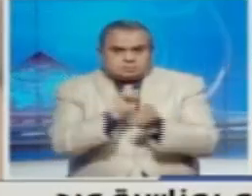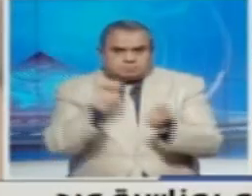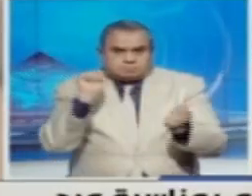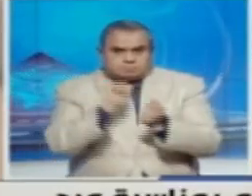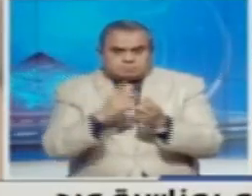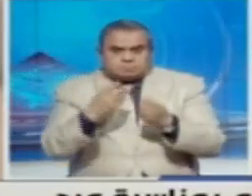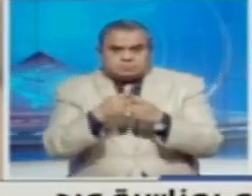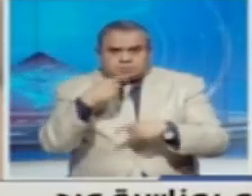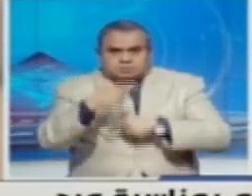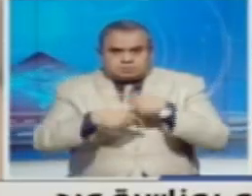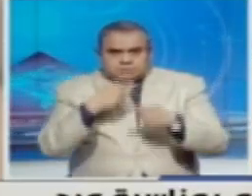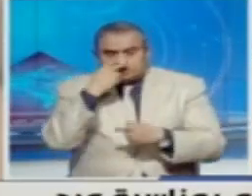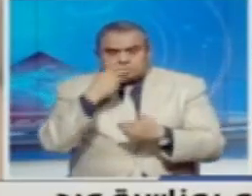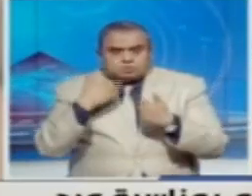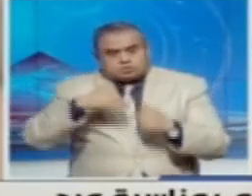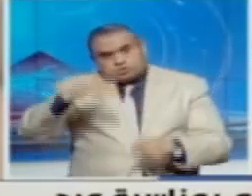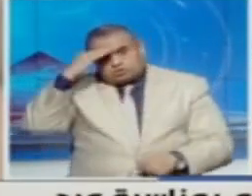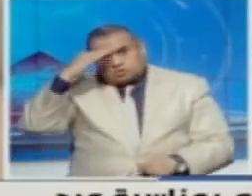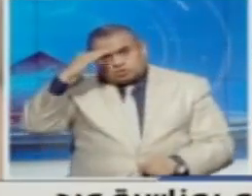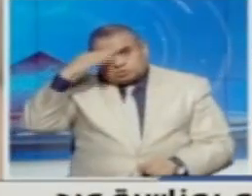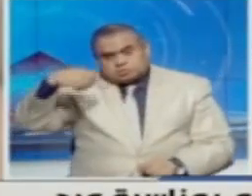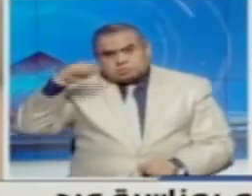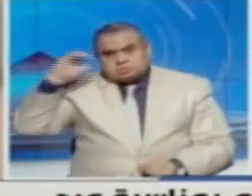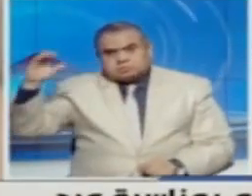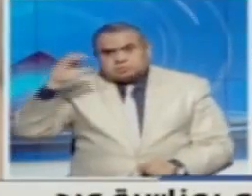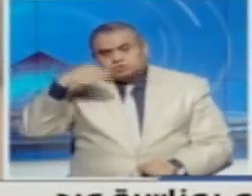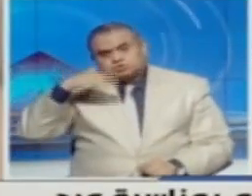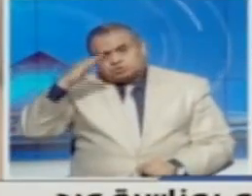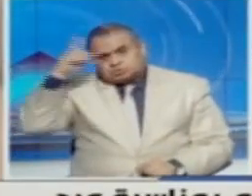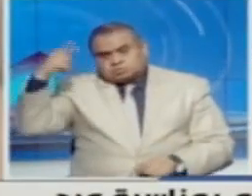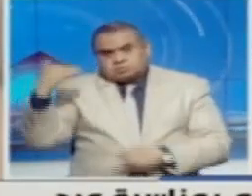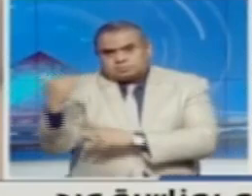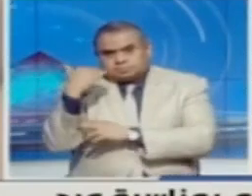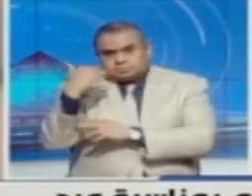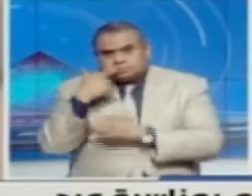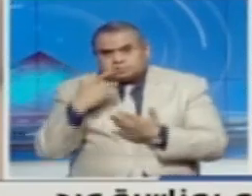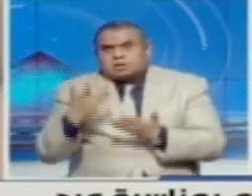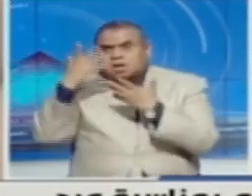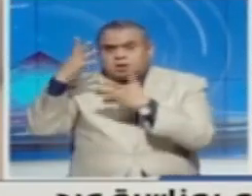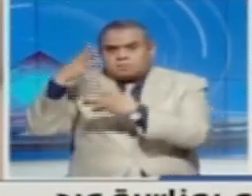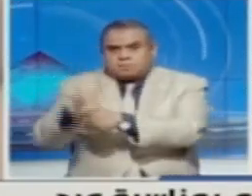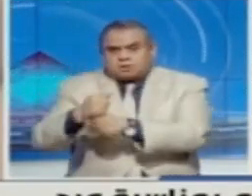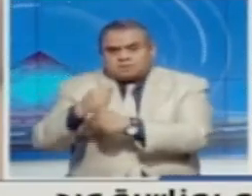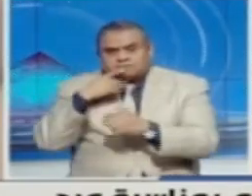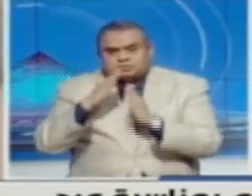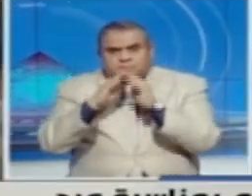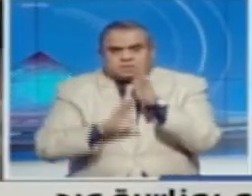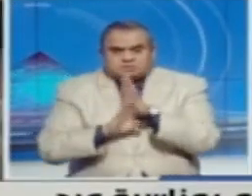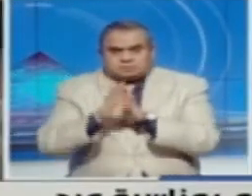قدامه كتير، وكل الشكر والتقدير للسيد الرئيس عبد الفتاح السيسي، ربنا يحفظه لنا ويخليه لمصر ان شاء